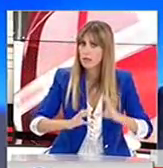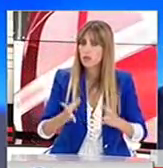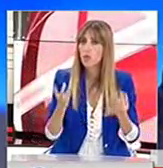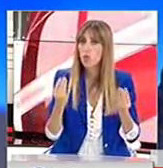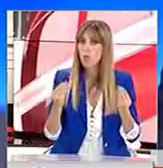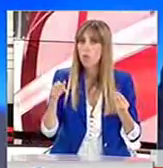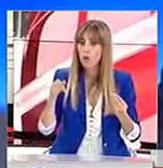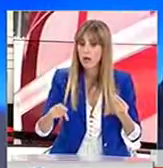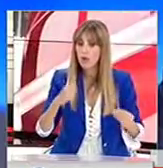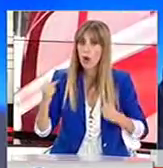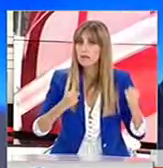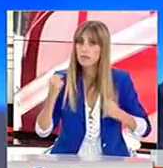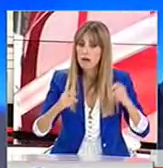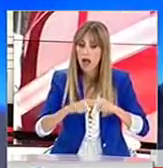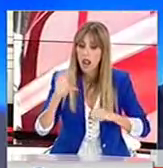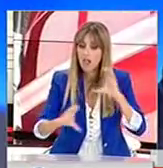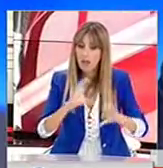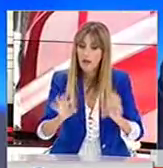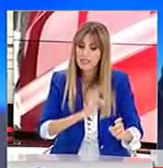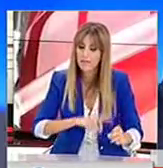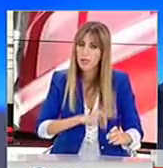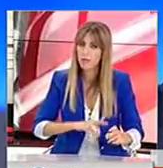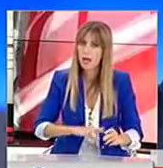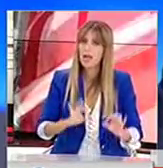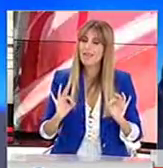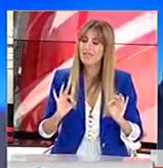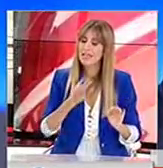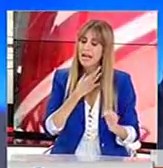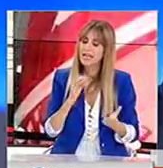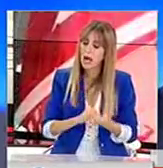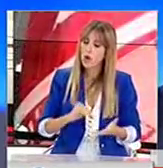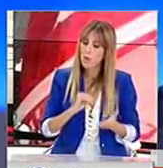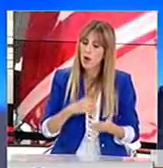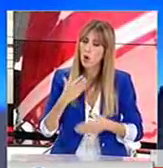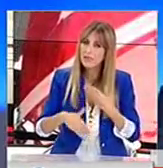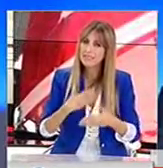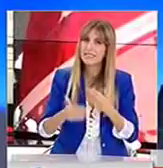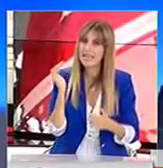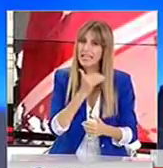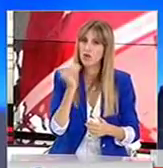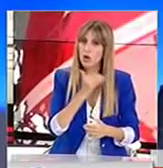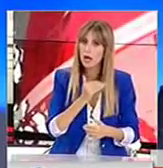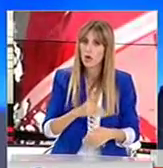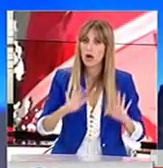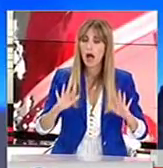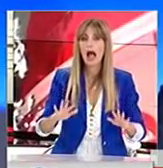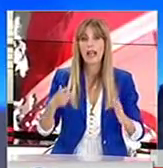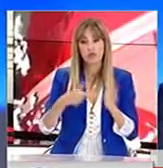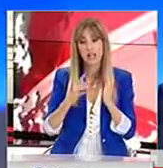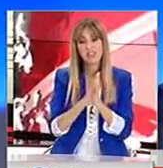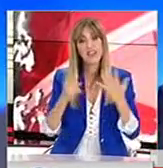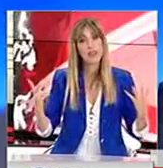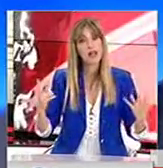Ελλάδα. Χρειαζόμαστε βεβαίως μεγαλύτερη επιτάχυνση, χρειαζόμαστε ακόμα περισσότερες επενδύσεις, αλλά είχαμε ήδη ρεκόρ δεκαετία το 2017